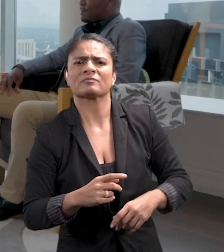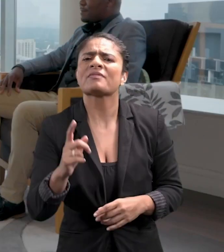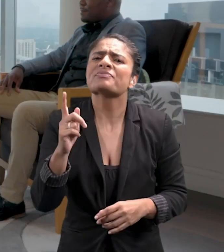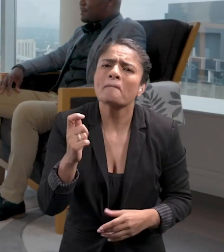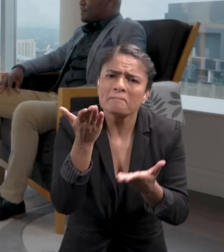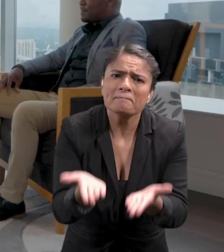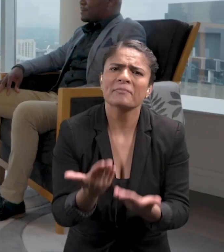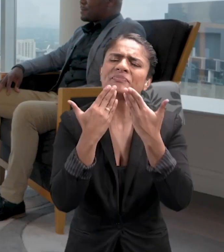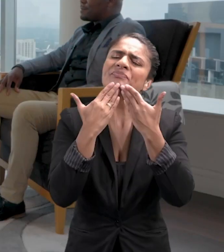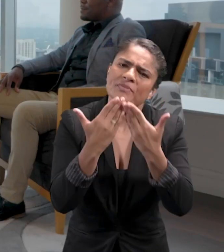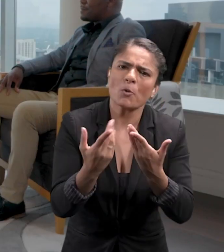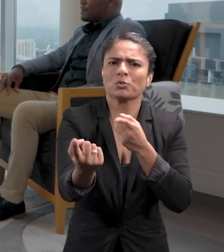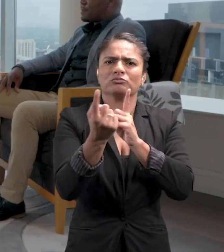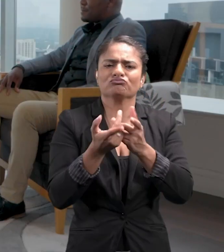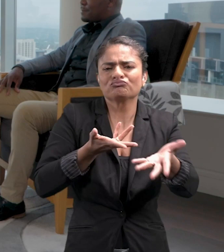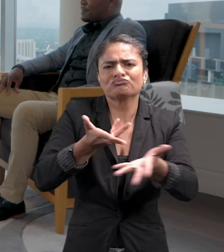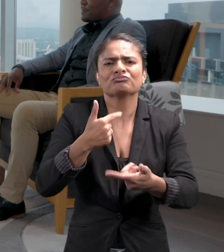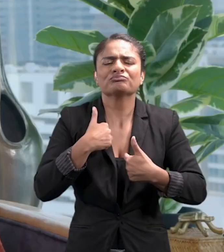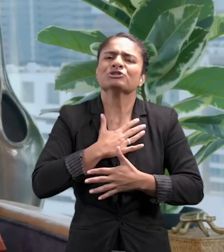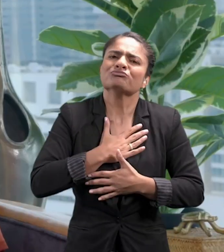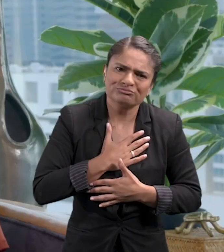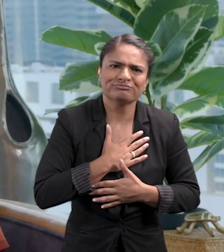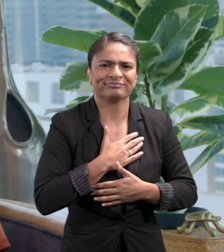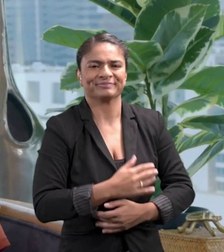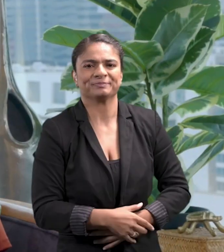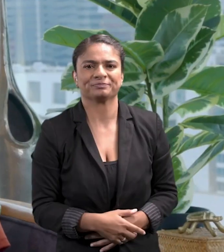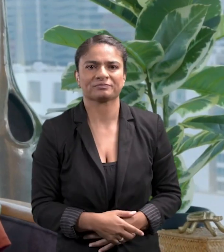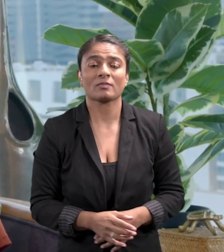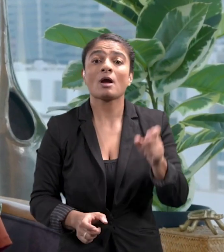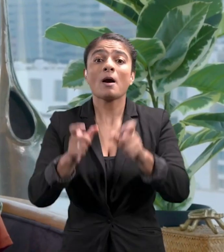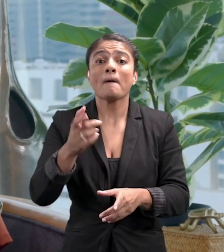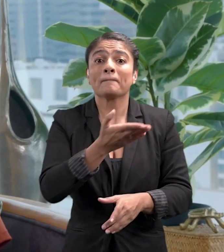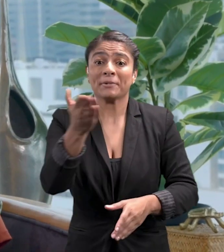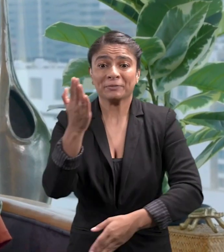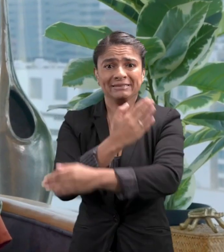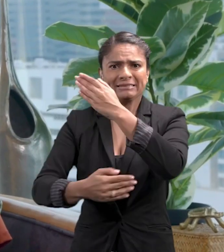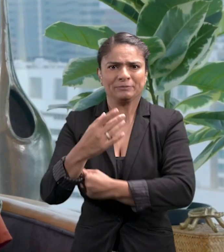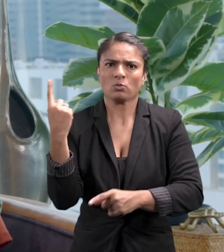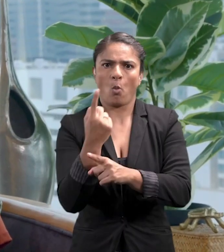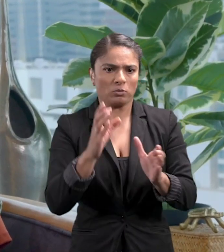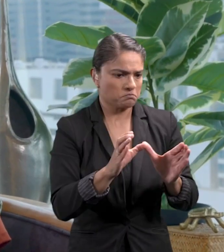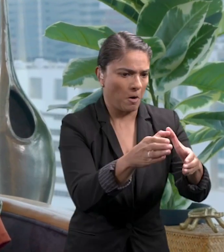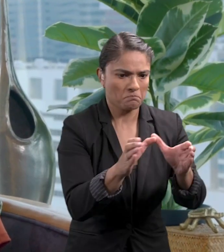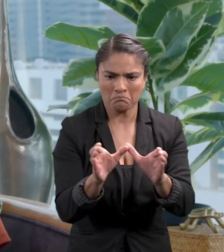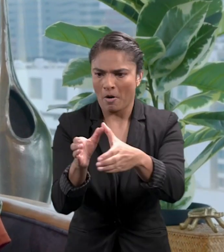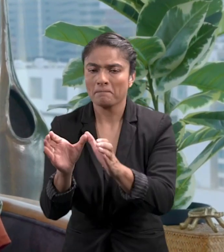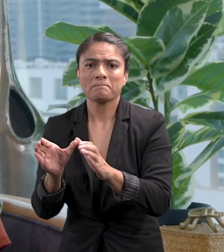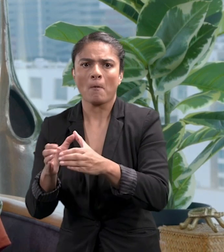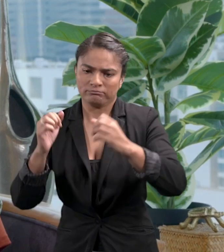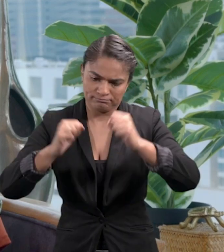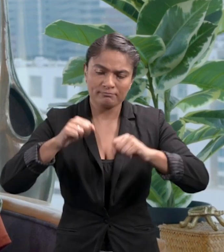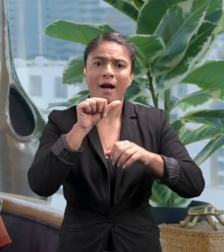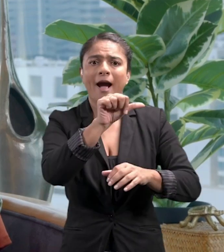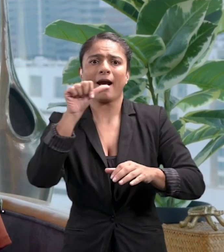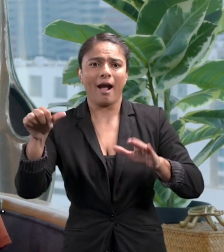much for joining us in studio today. It's been a pleasure. Persone met gestremdhede is 'n aangewese groep in terme van regstellende aksiebeleide